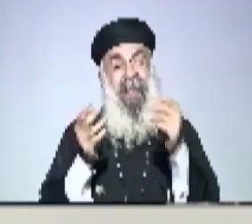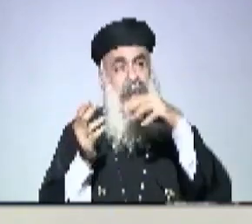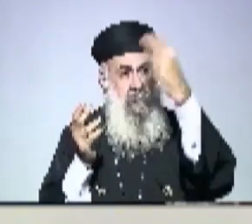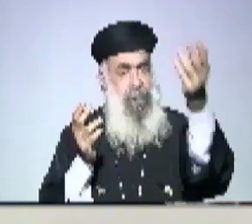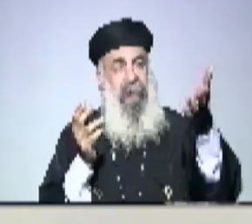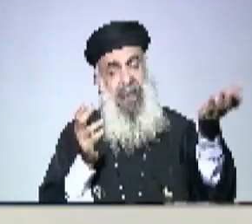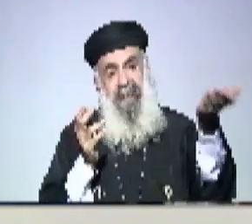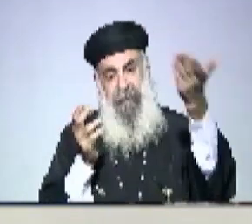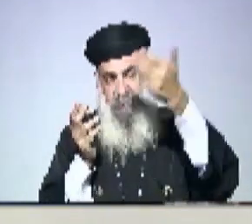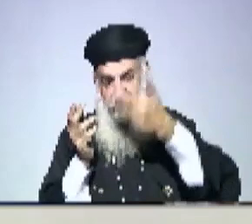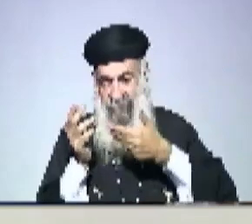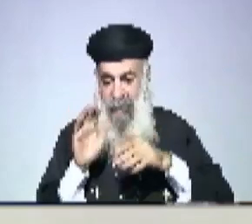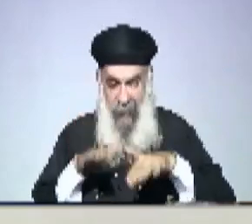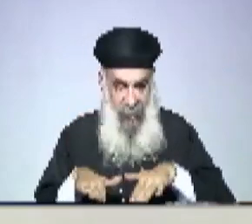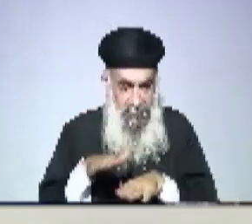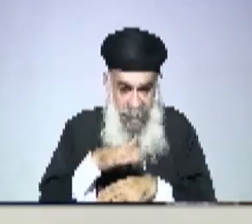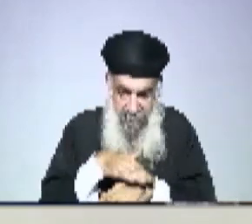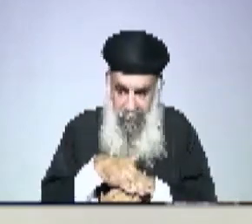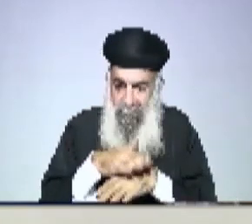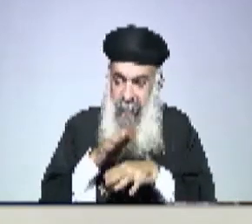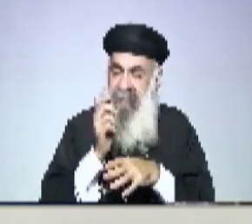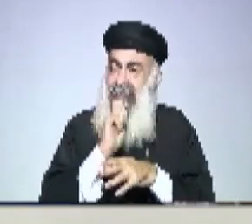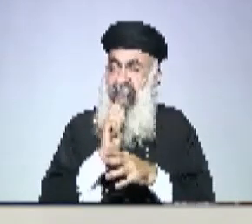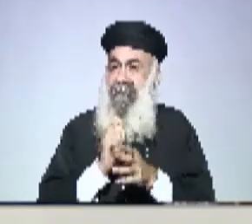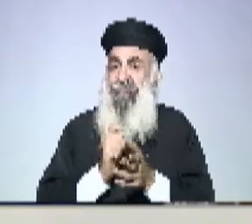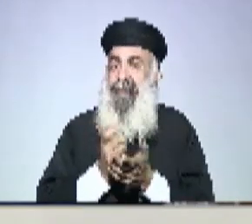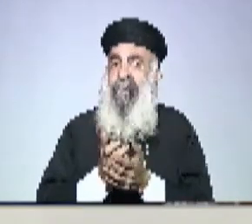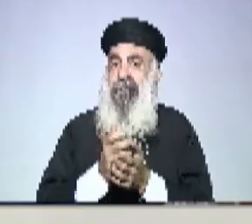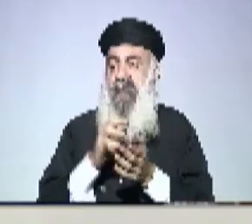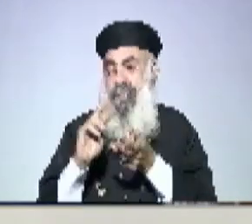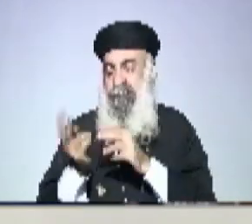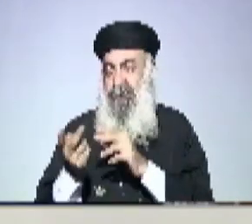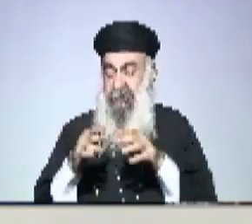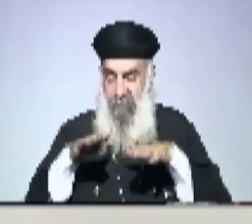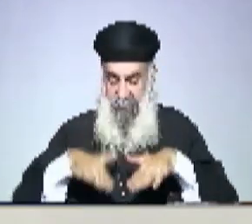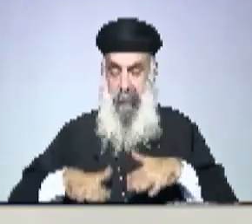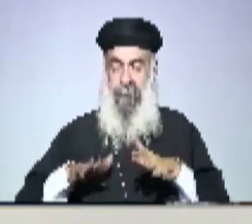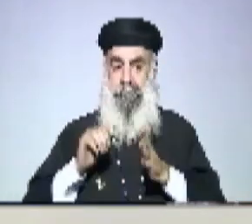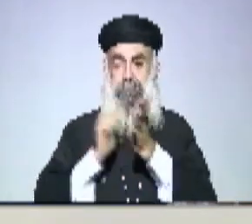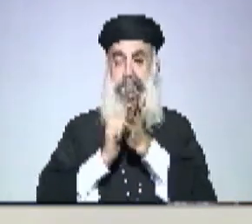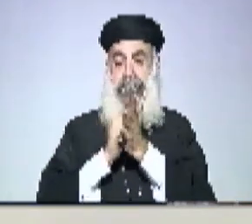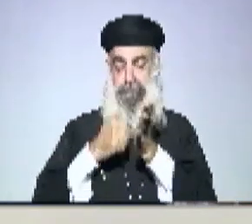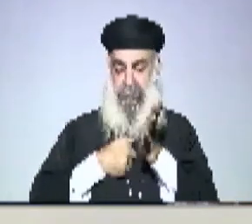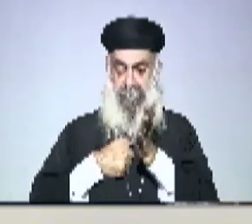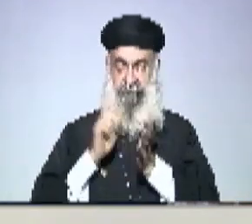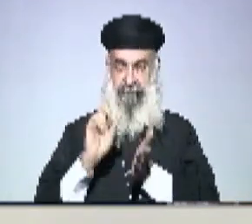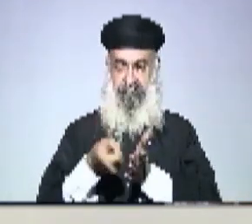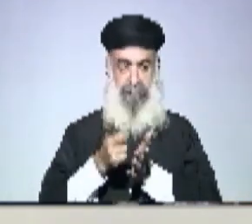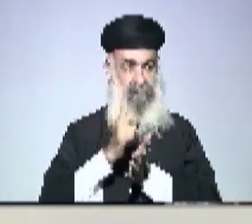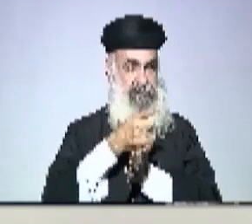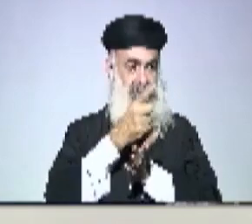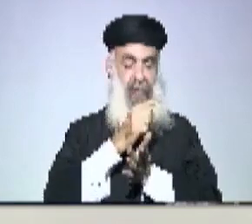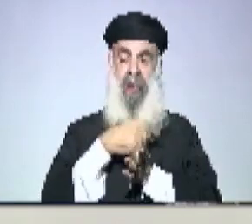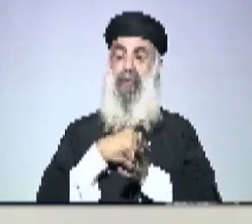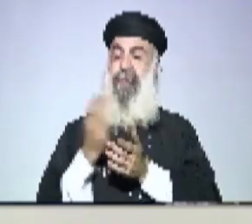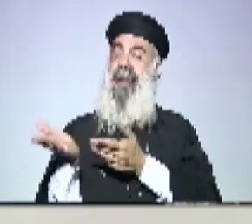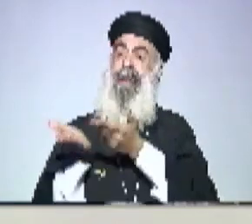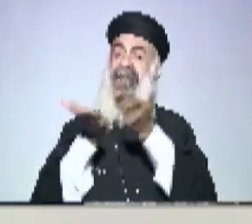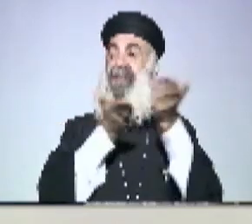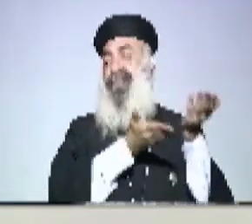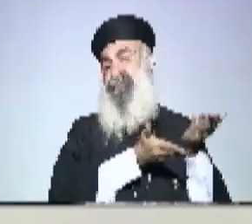ويزورنا بيبقى قاعد ضعيف يعني في فرق بين انا قاعد في بيتنا بحكم وان اضيف عند